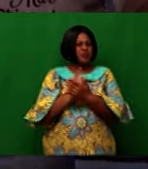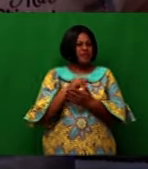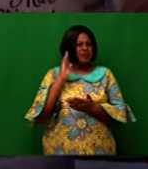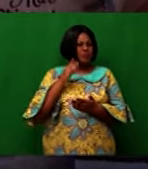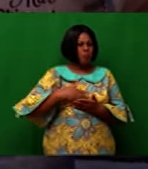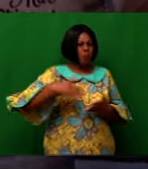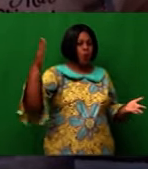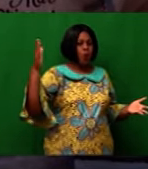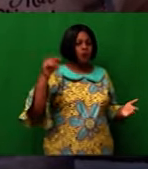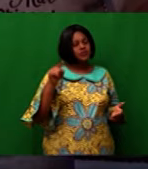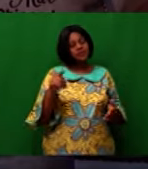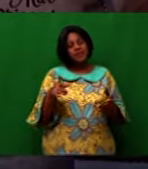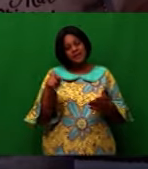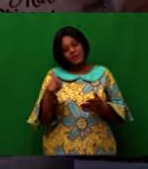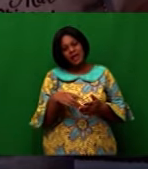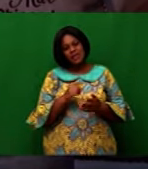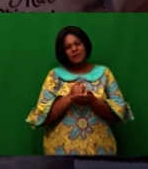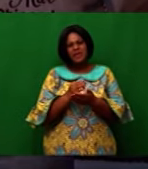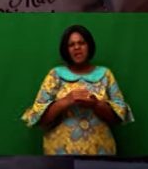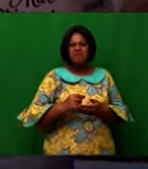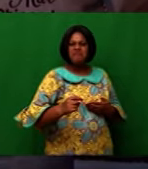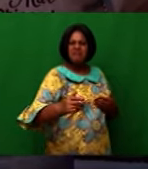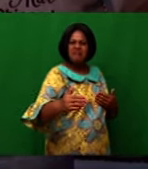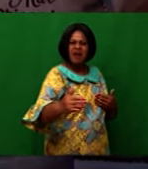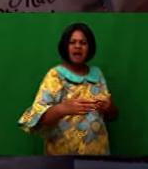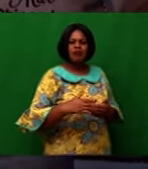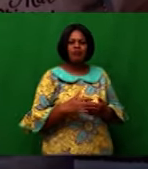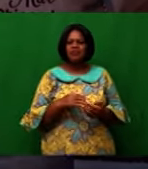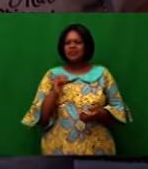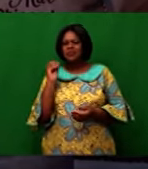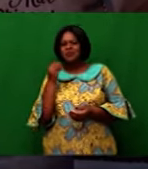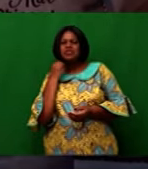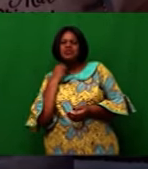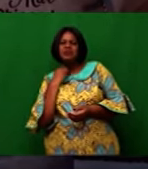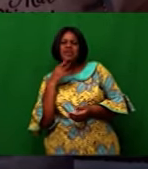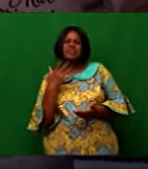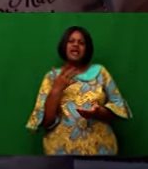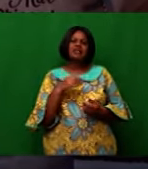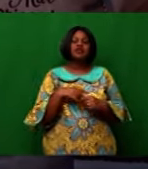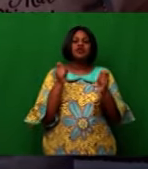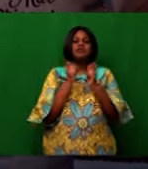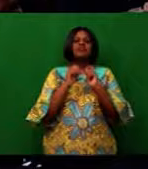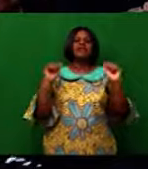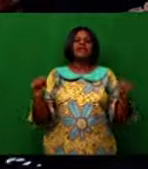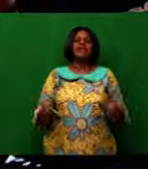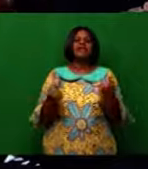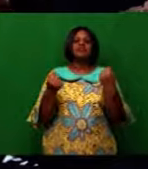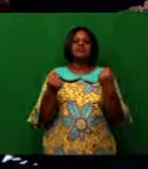muri kudarikidza here vadiwa tariri chinonakidza here chipari chinovaka here katisangane muchikamu